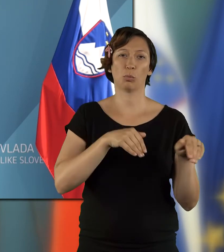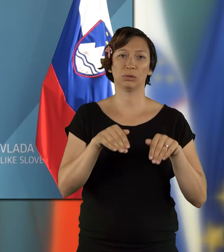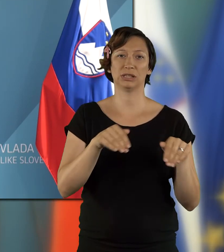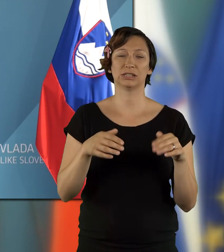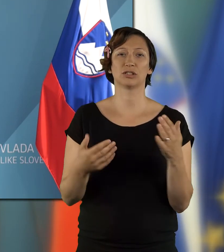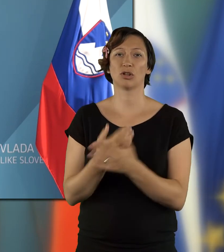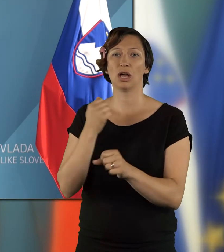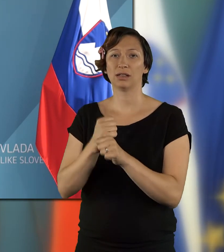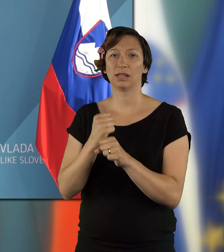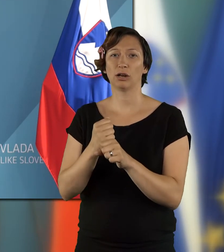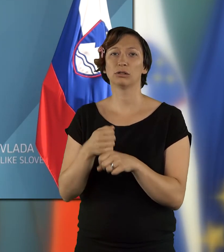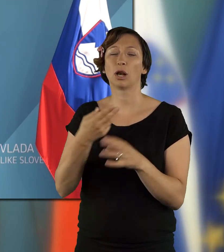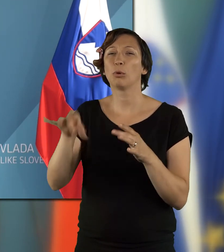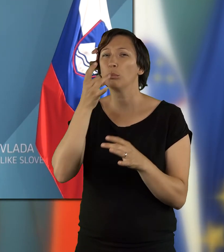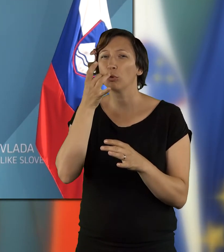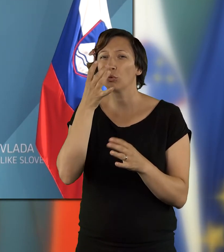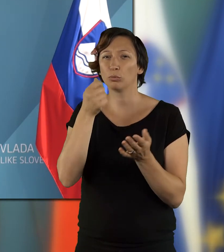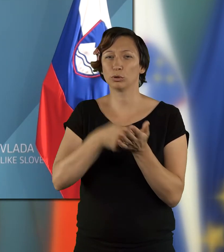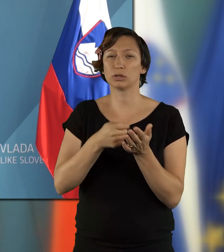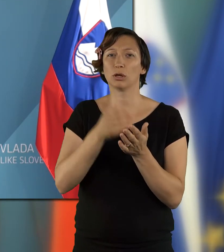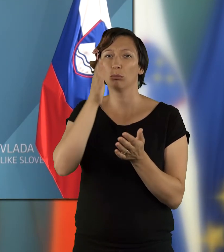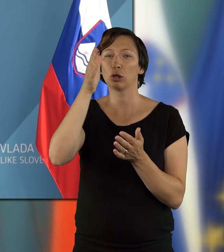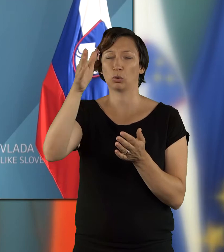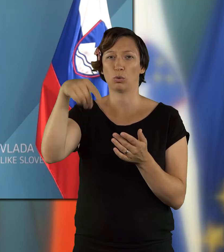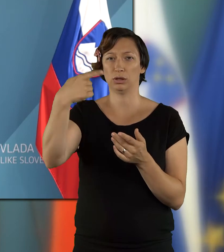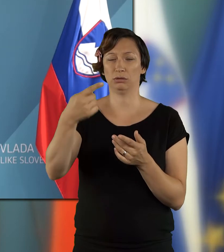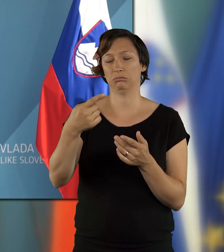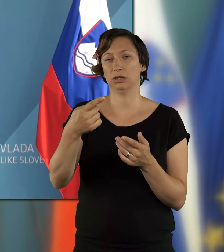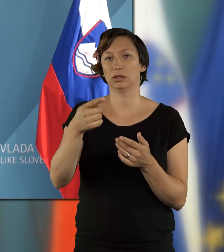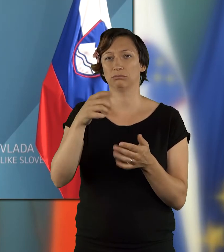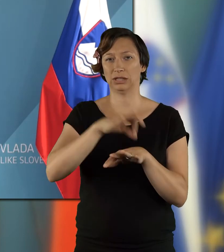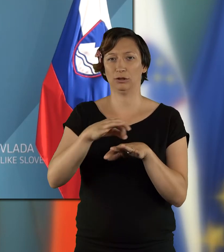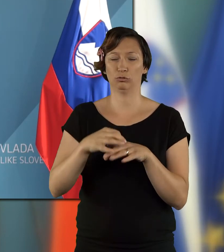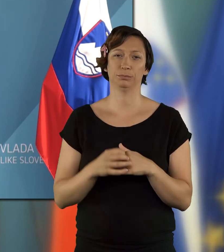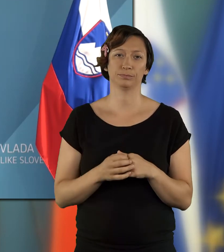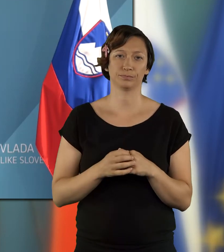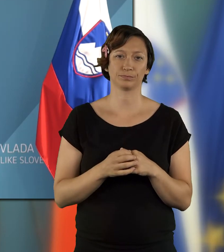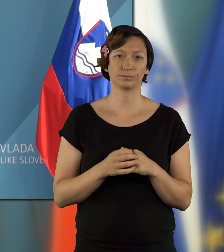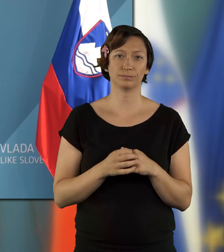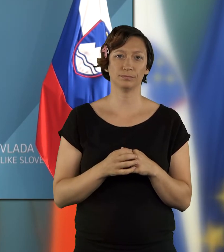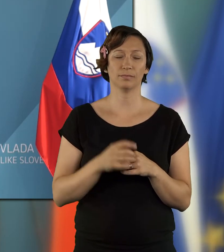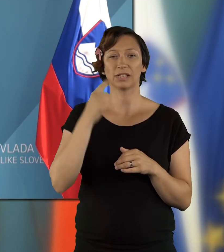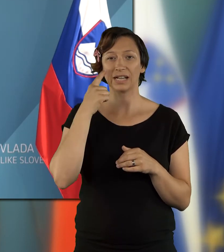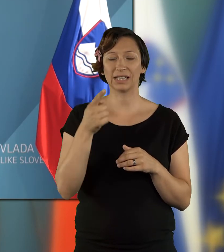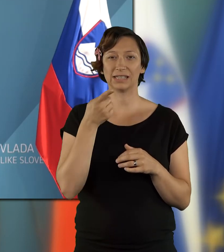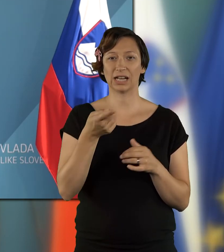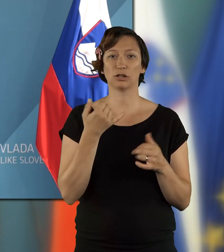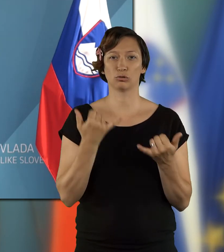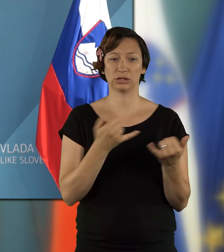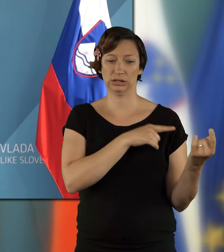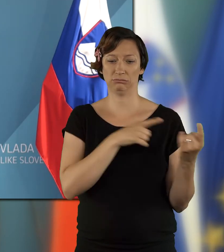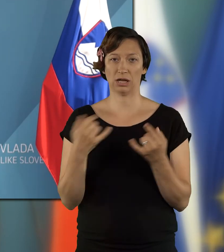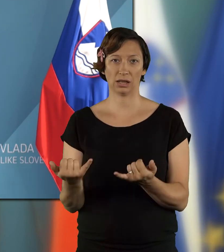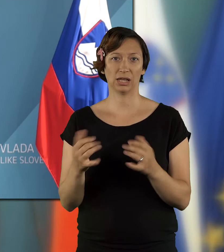ministrstvo za delo dalo podrobnejše ocene v prihodnjem tednu. Glede na